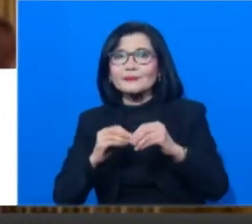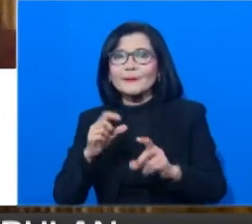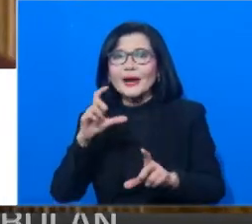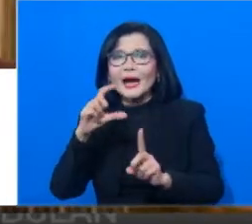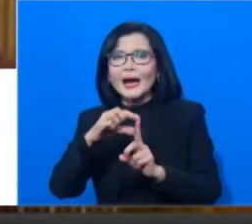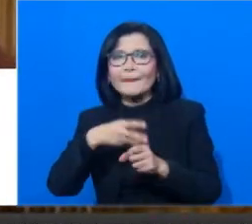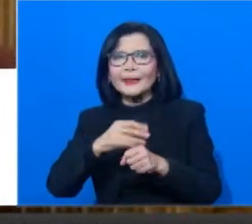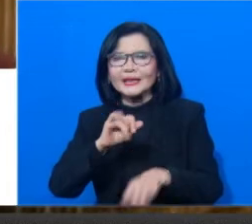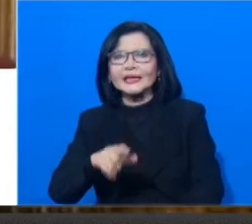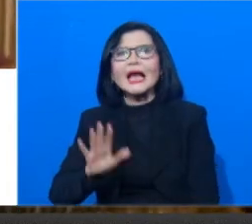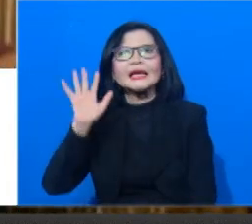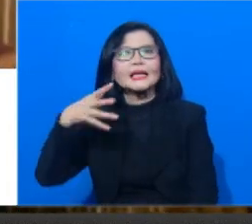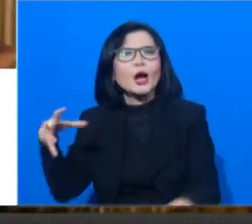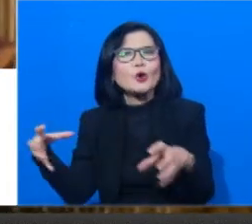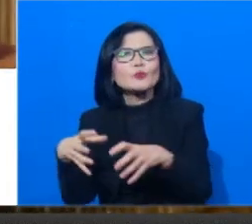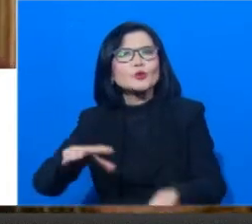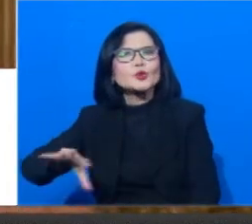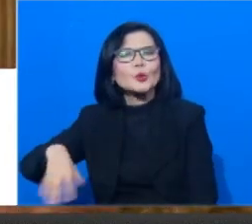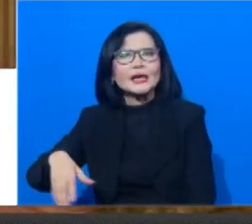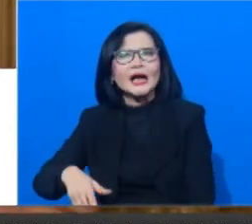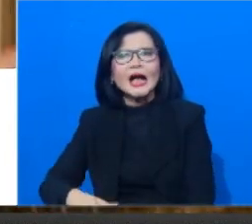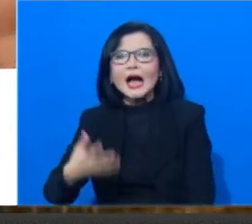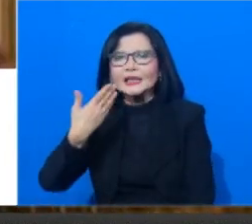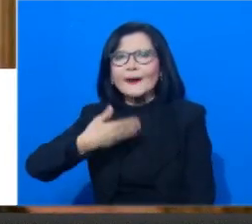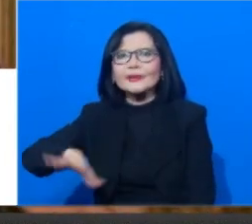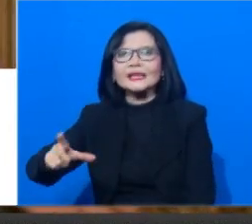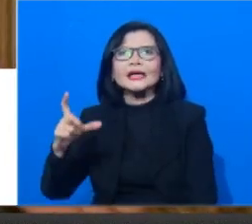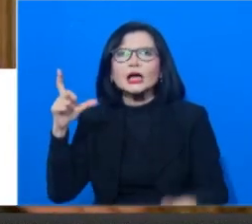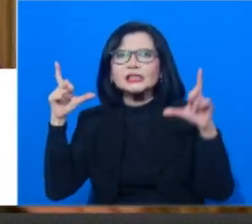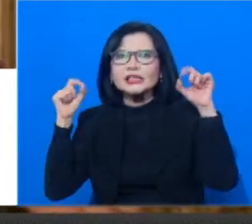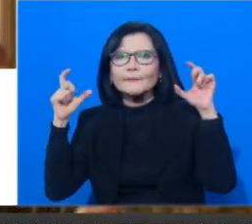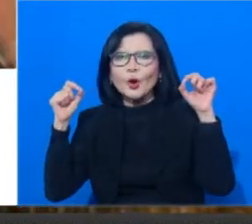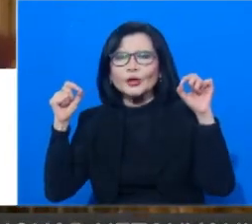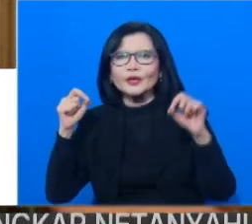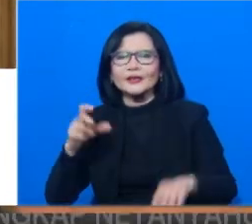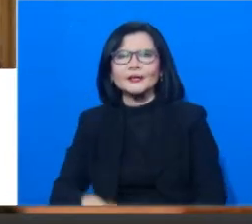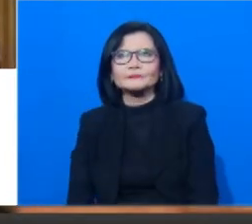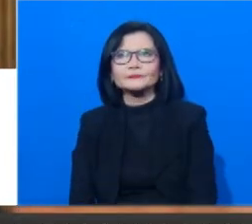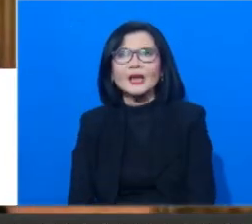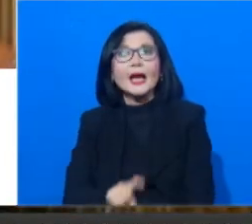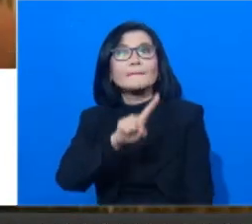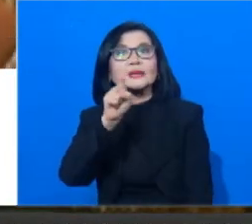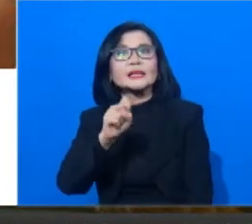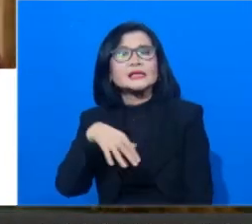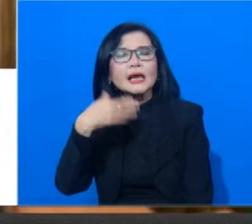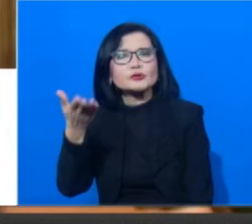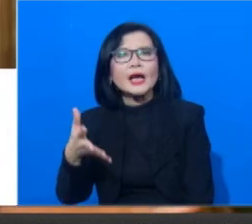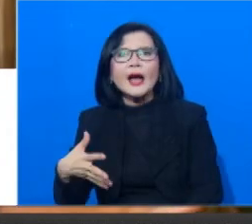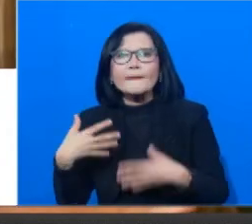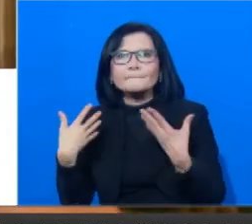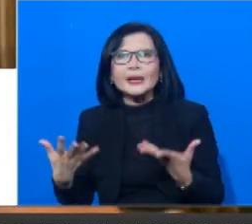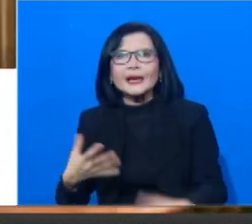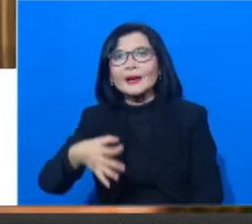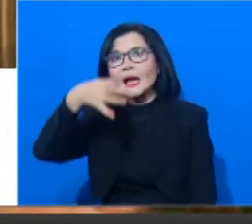pegi dan juga keluarga akan berkumpul dan akan bertolak ke Cirebon ya Mas Hari ini untuk berkumpul dengan keluarga yang menjadi pertanyaan berikutnya adalah bagaimana langkah dari